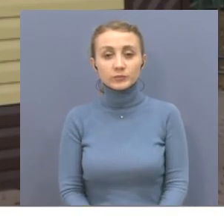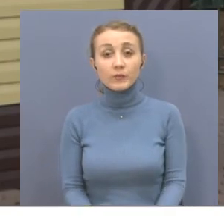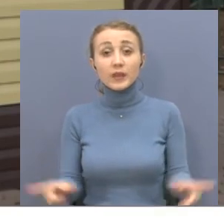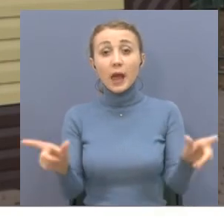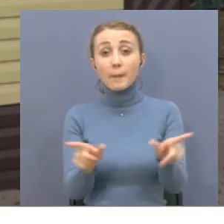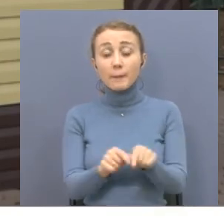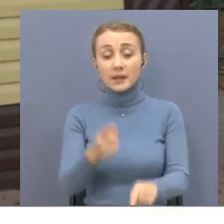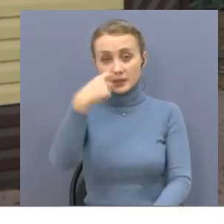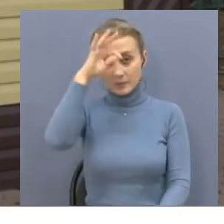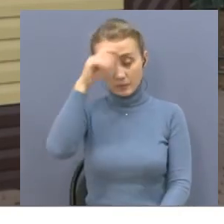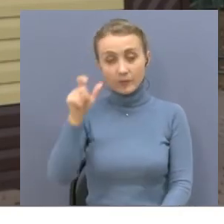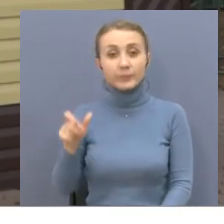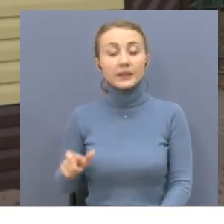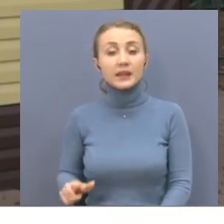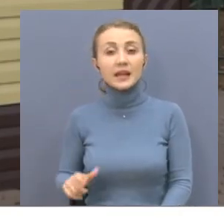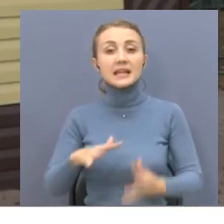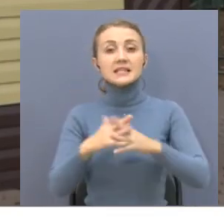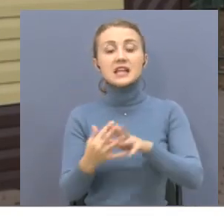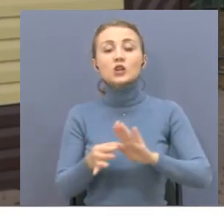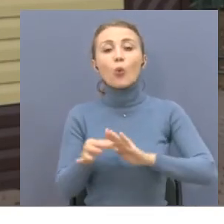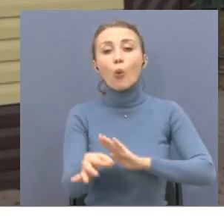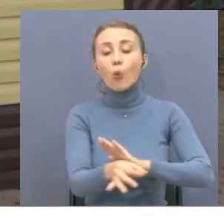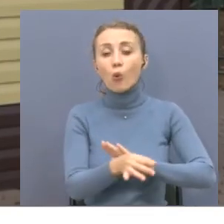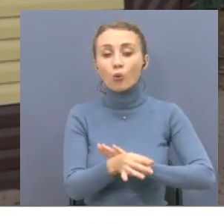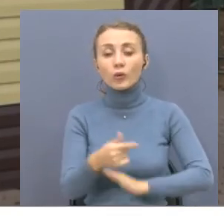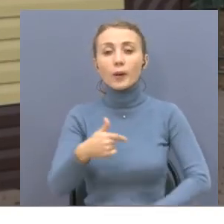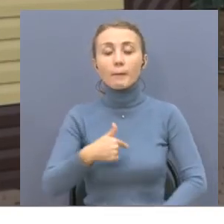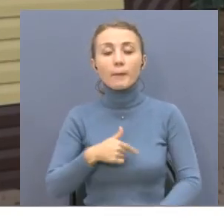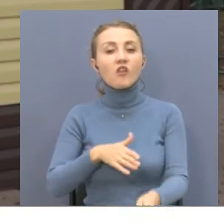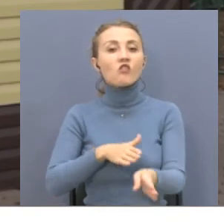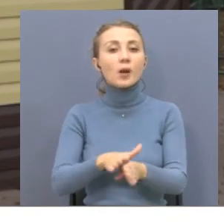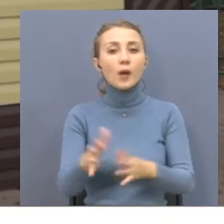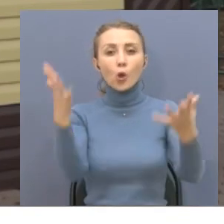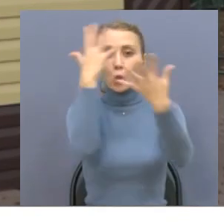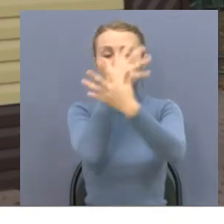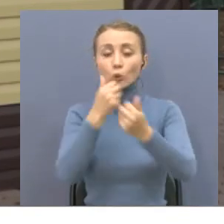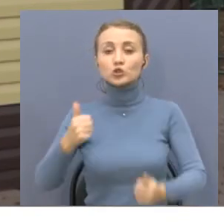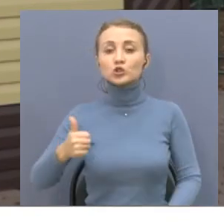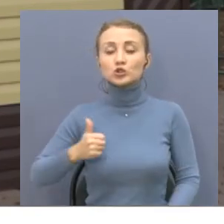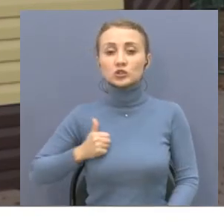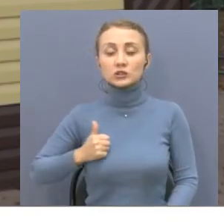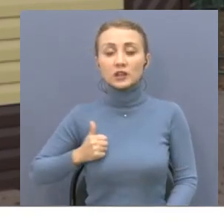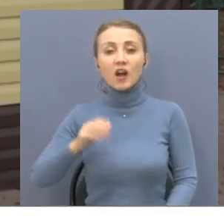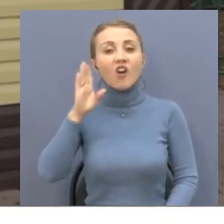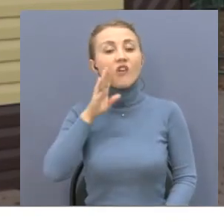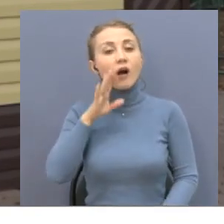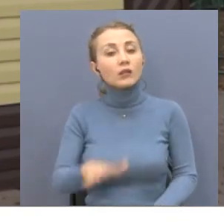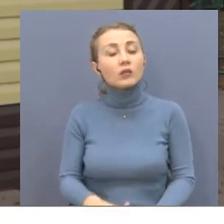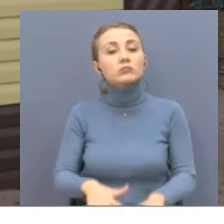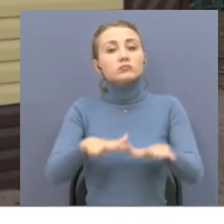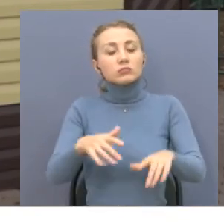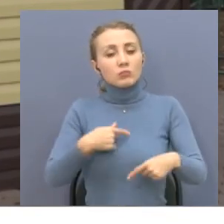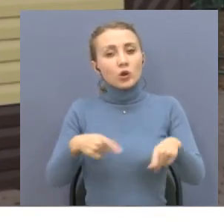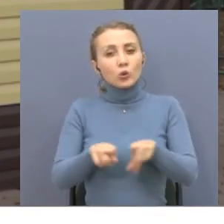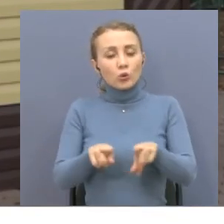Максимовка ауылдық округының учаскелік инспекторлерімен бірге түнгі рейдтерге шығамыз. Сондай-ақ, су тасқыны кезінде гидропостарда кезекшілік атқарамыз.